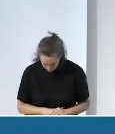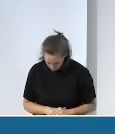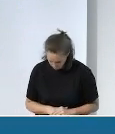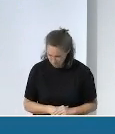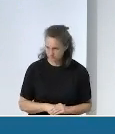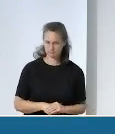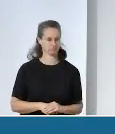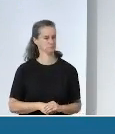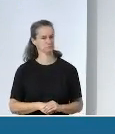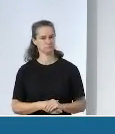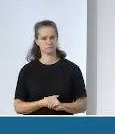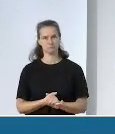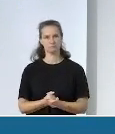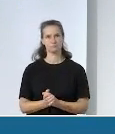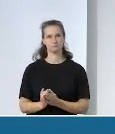Par contre,